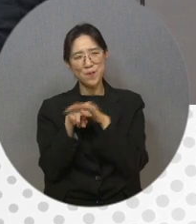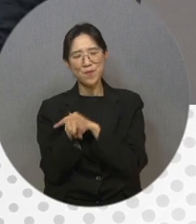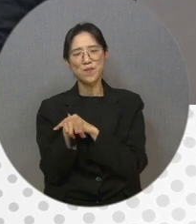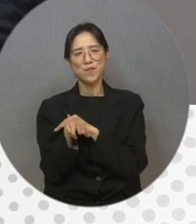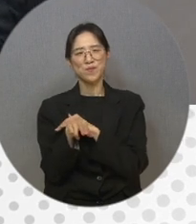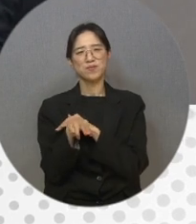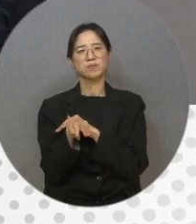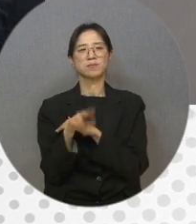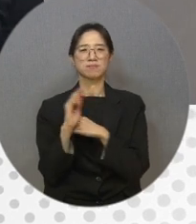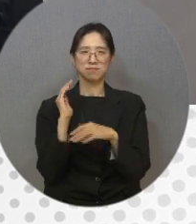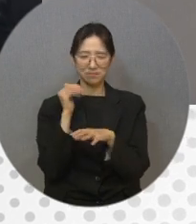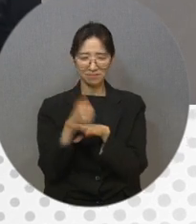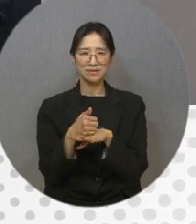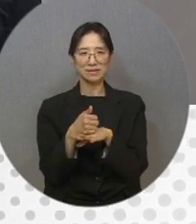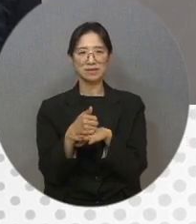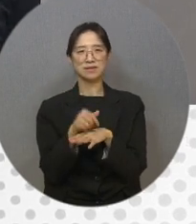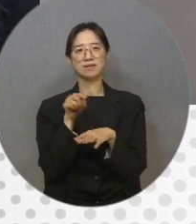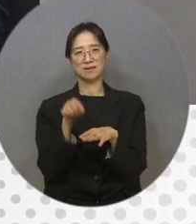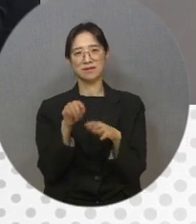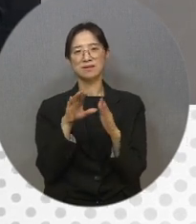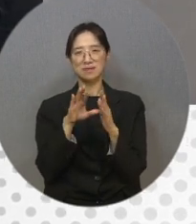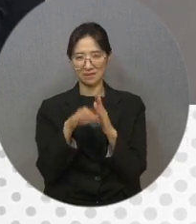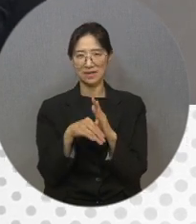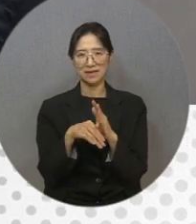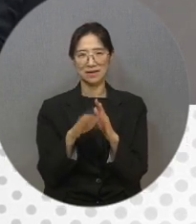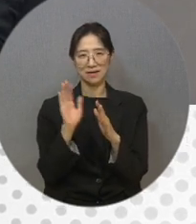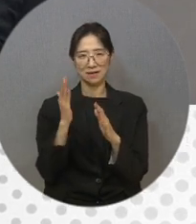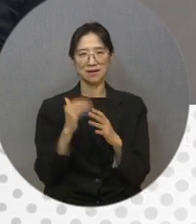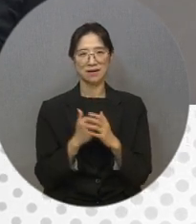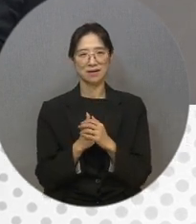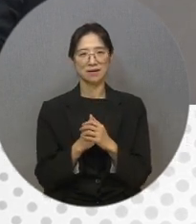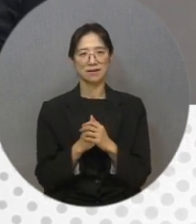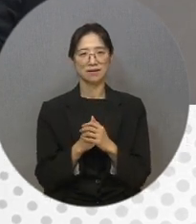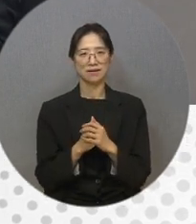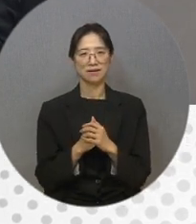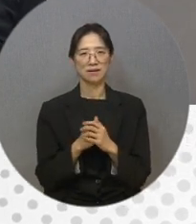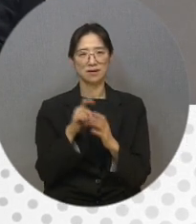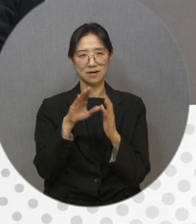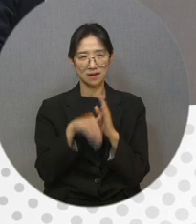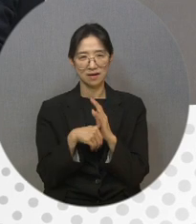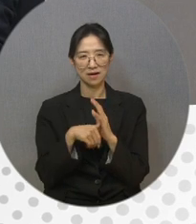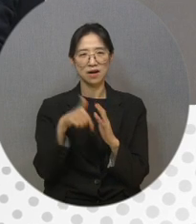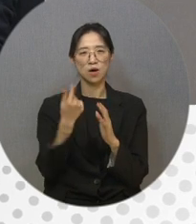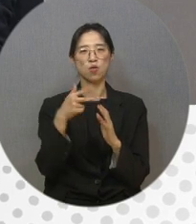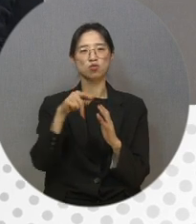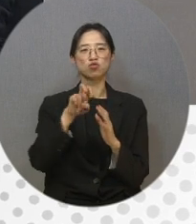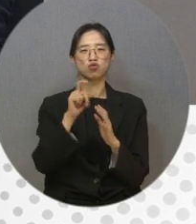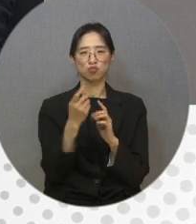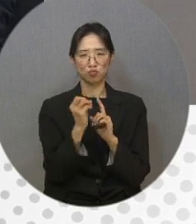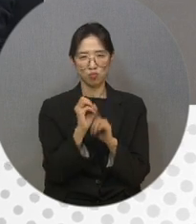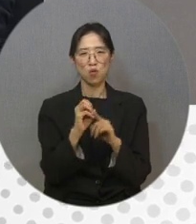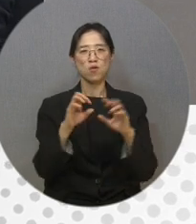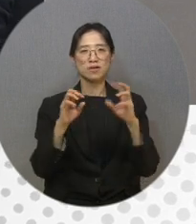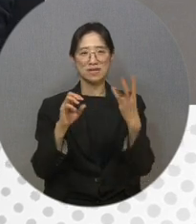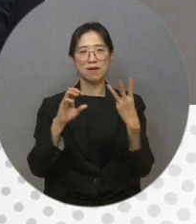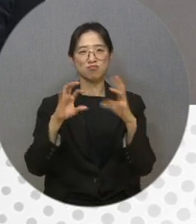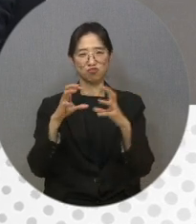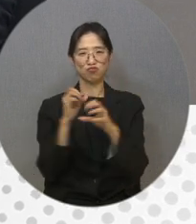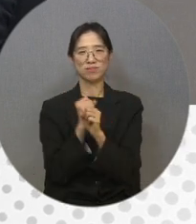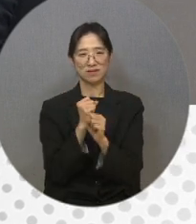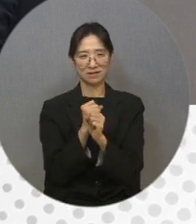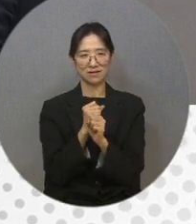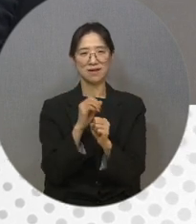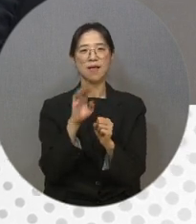밀려나면서, 바로 이 시대가 되죠. 이때 이제 고주몽이가 나와서 삼국을 만들고